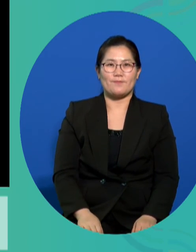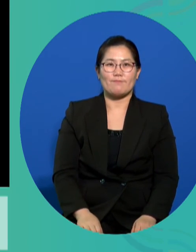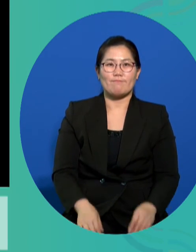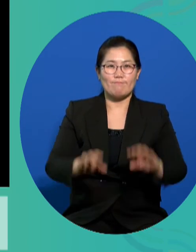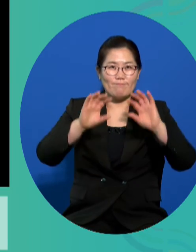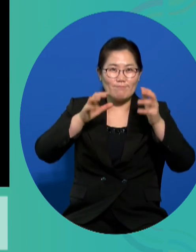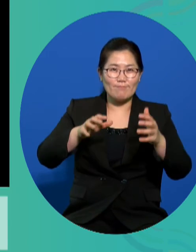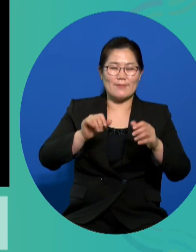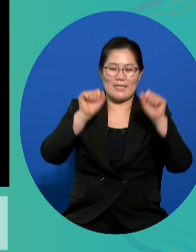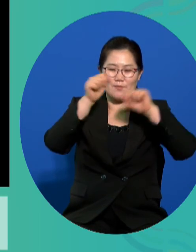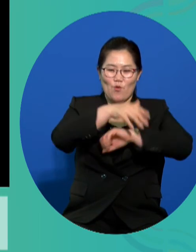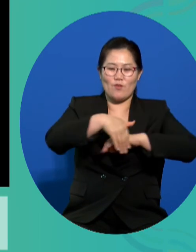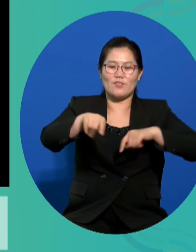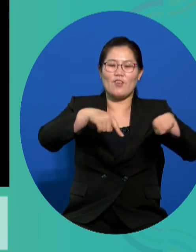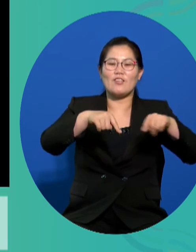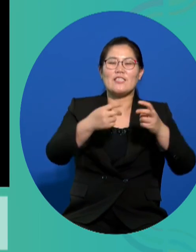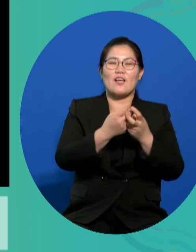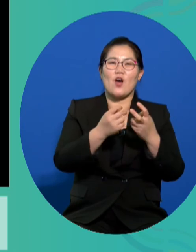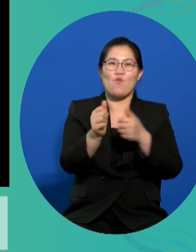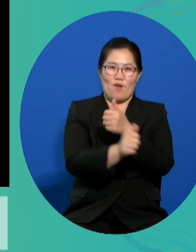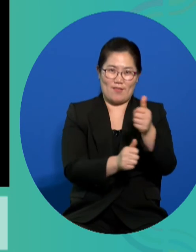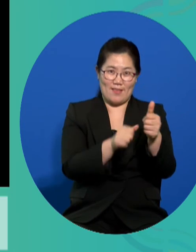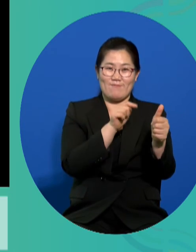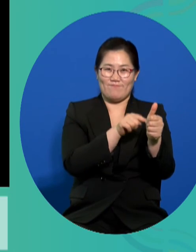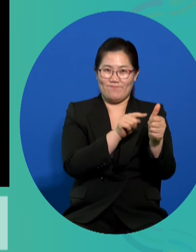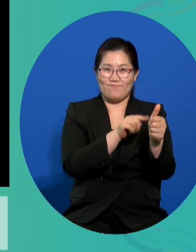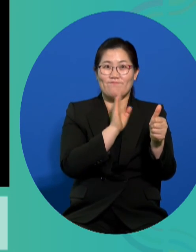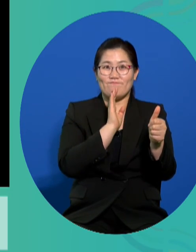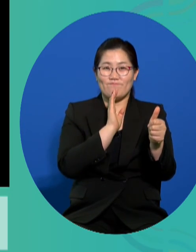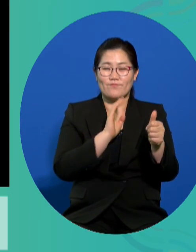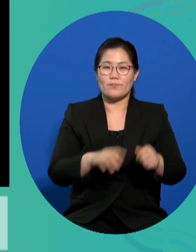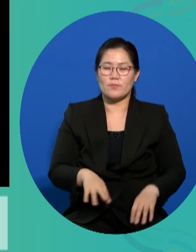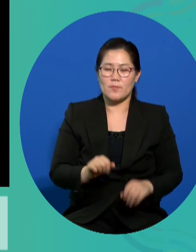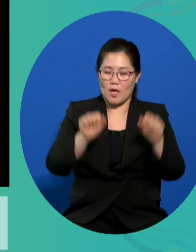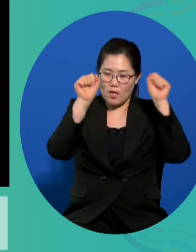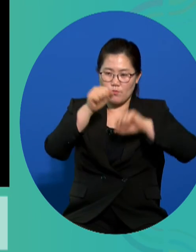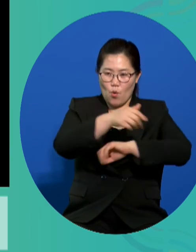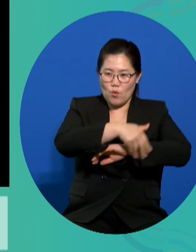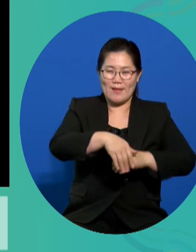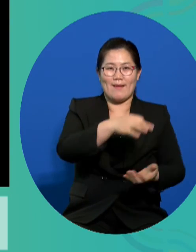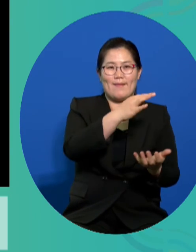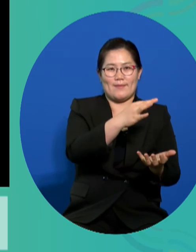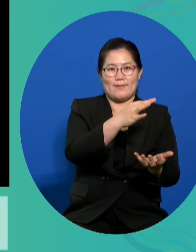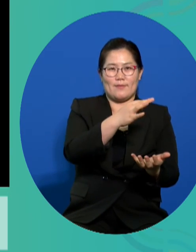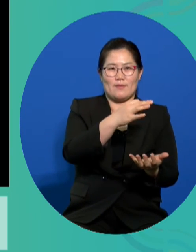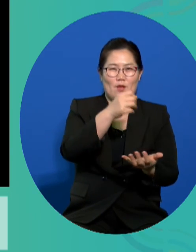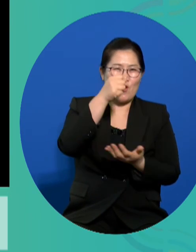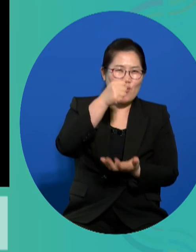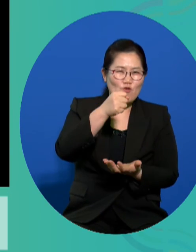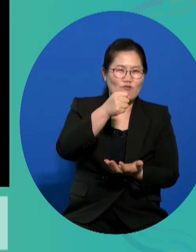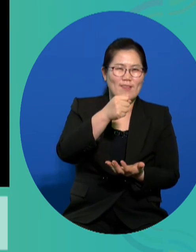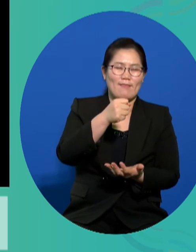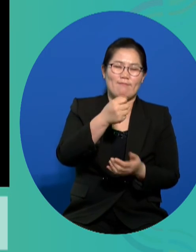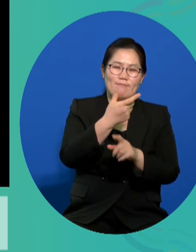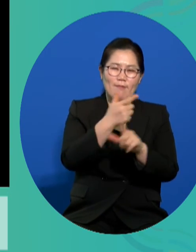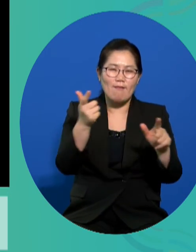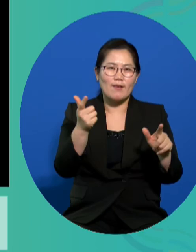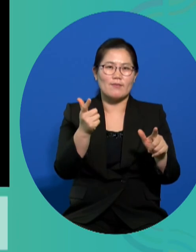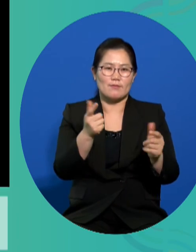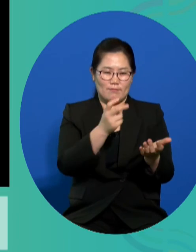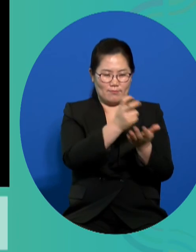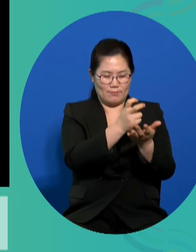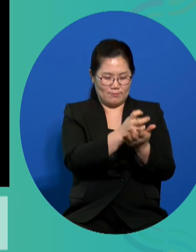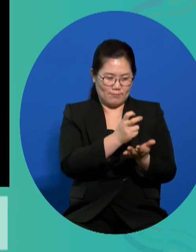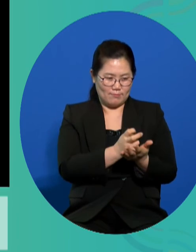스포츠 정책위원회다. 여기서 보면 스포츠 가치, 스포츠 유산을 이야기합니다. 그 법조문 안에